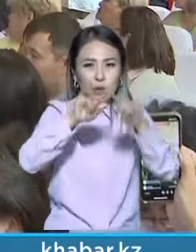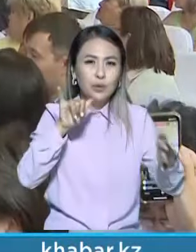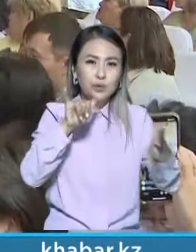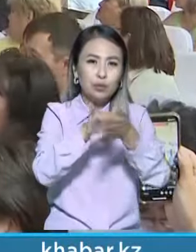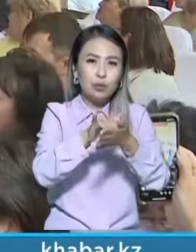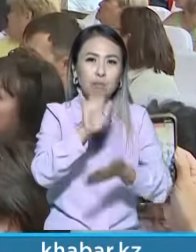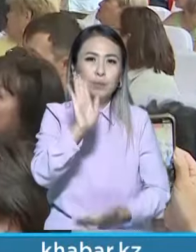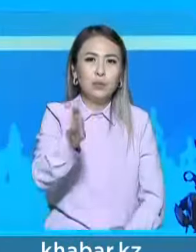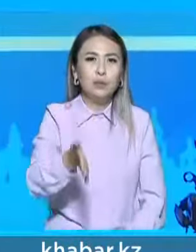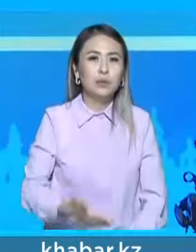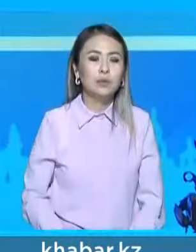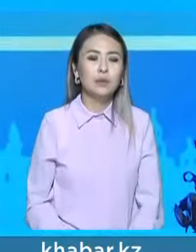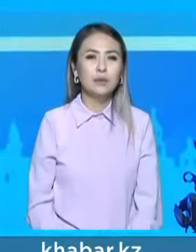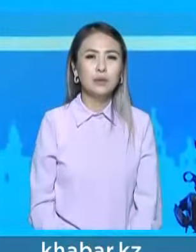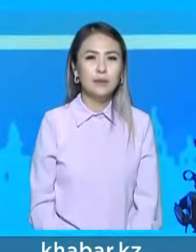айтты.